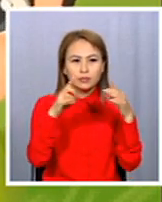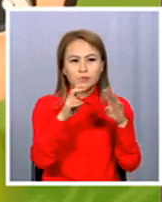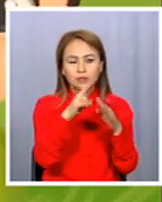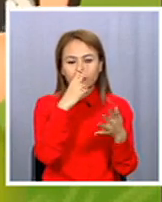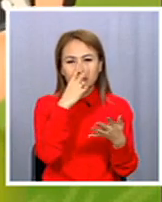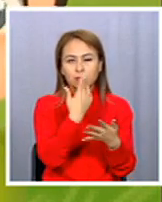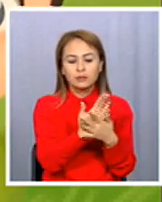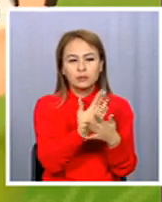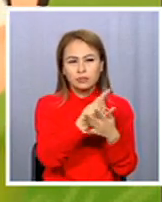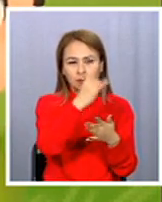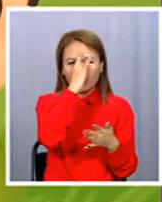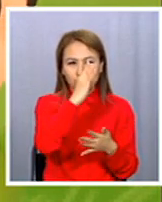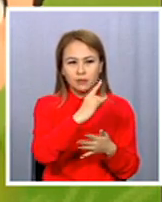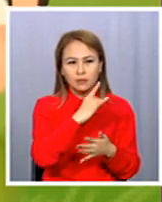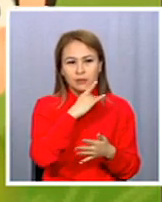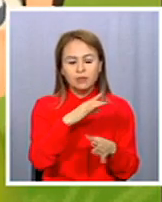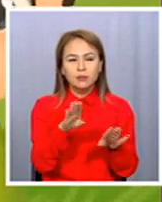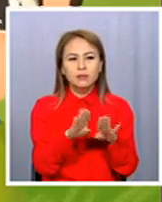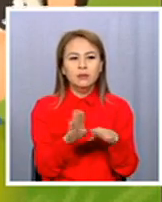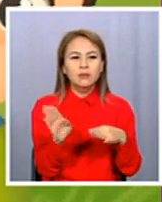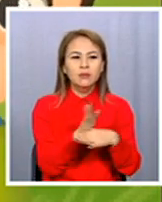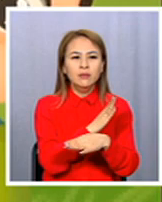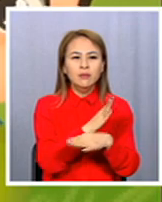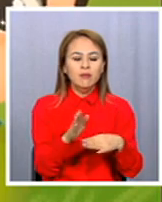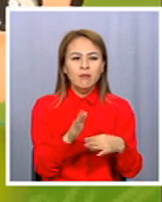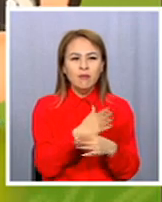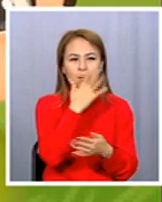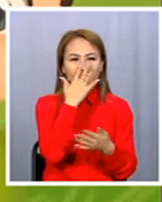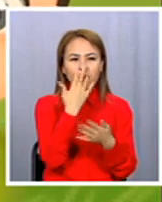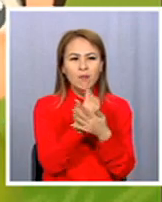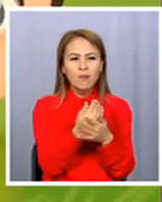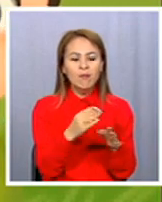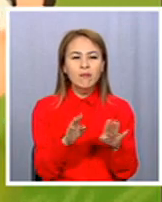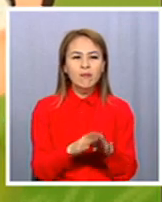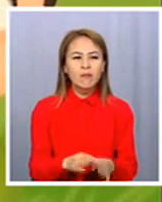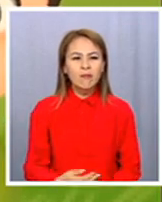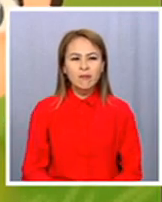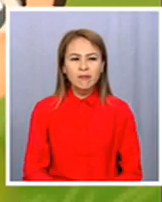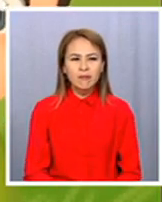екен қазақ, түлік тілден өсе деген екен